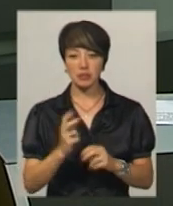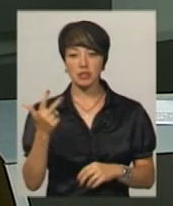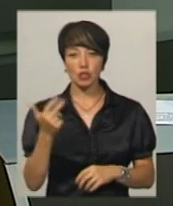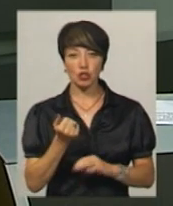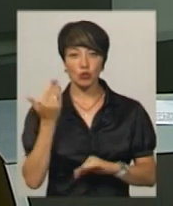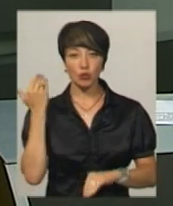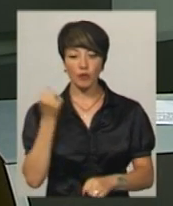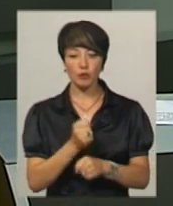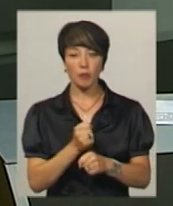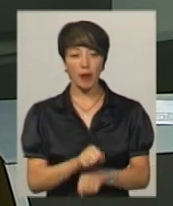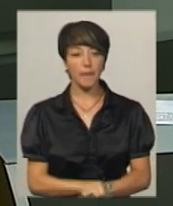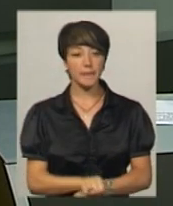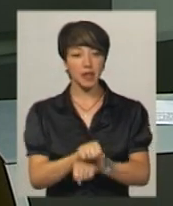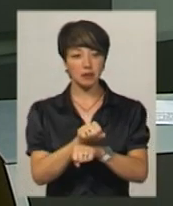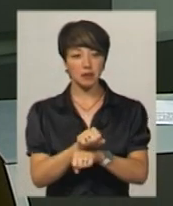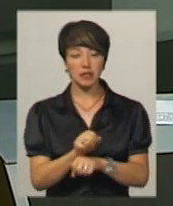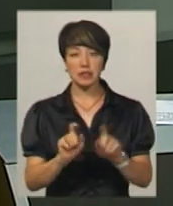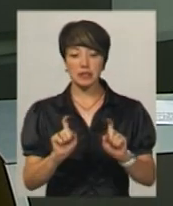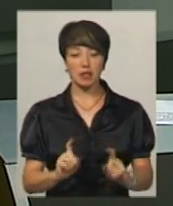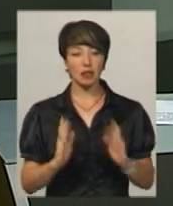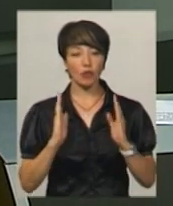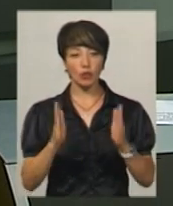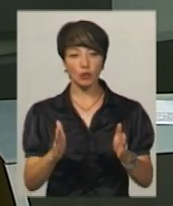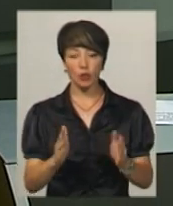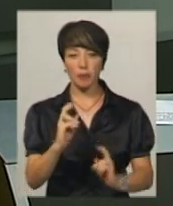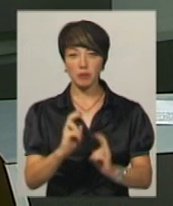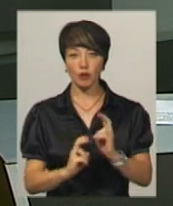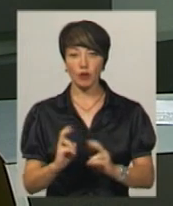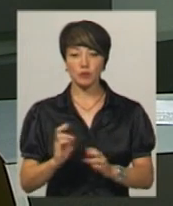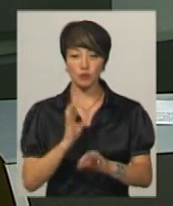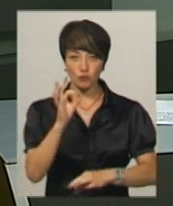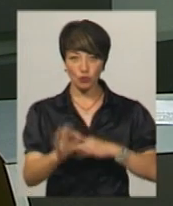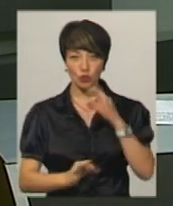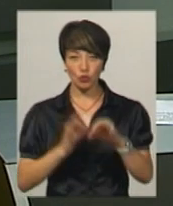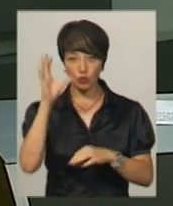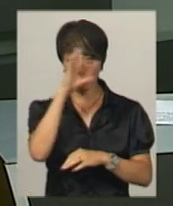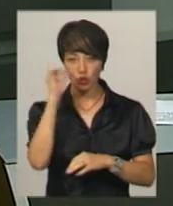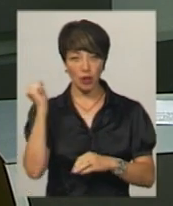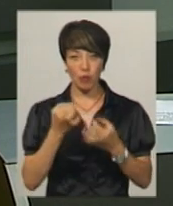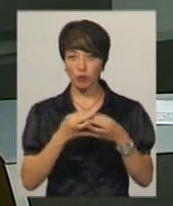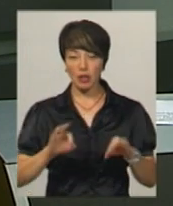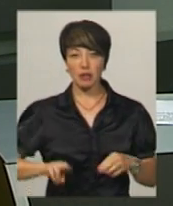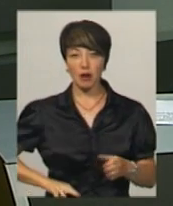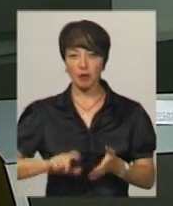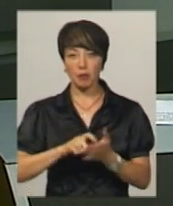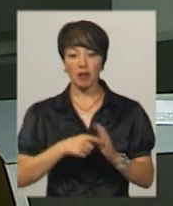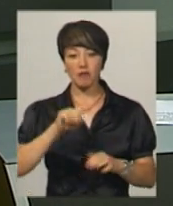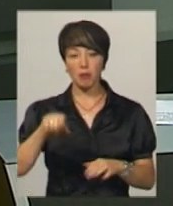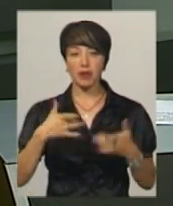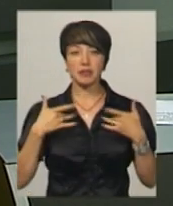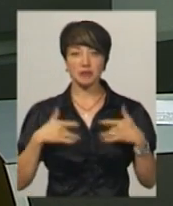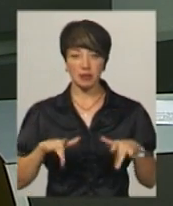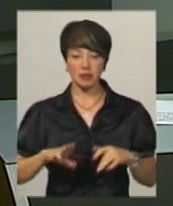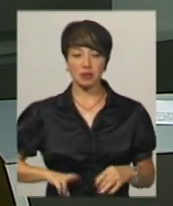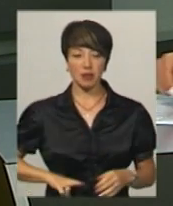3 тижні тому влаштували мітинг. Вони сиділи у коридорі підприємства всю ніч, не пускали директора в його кабінет та вимагали звільнення